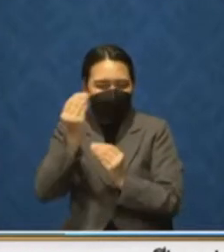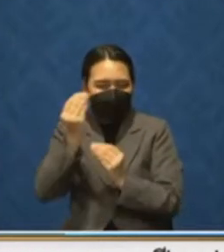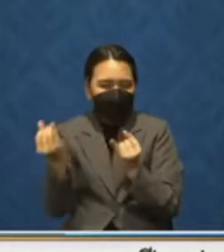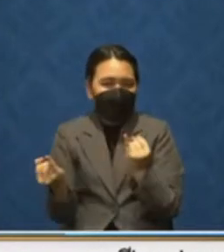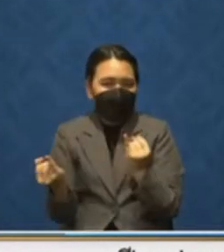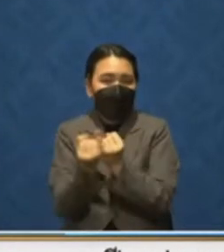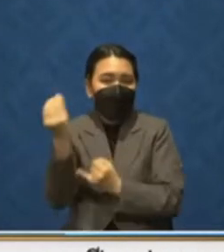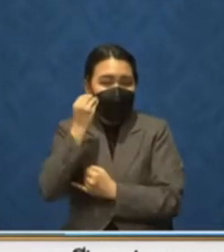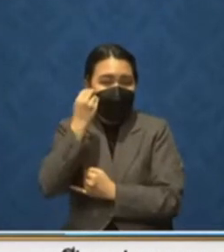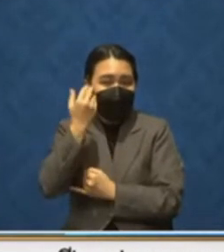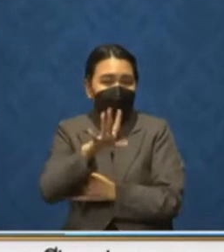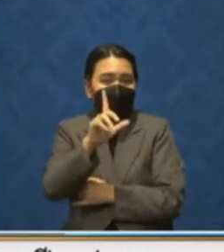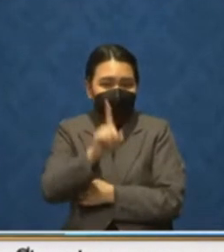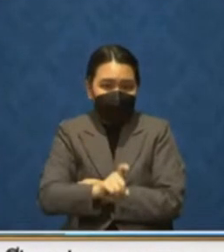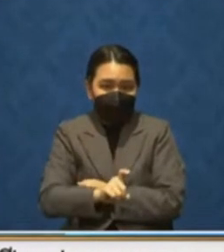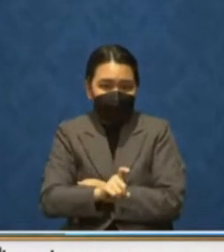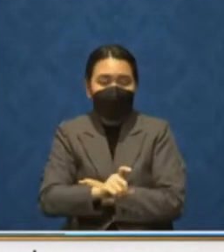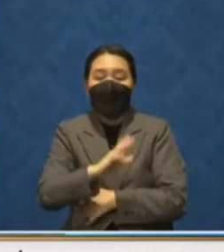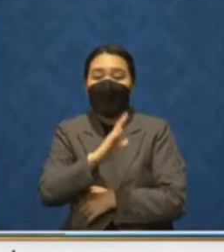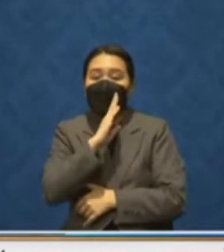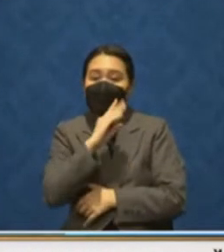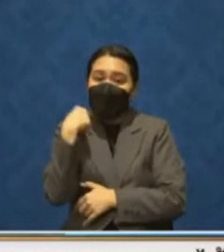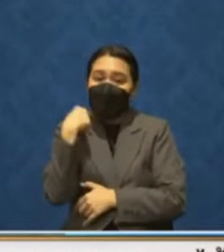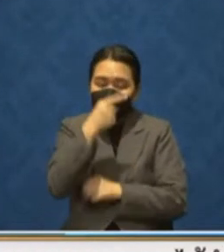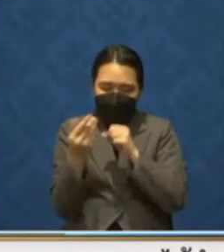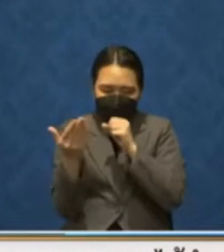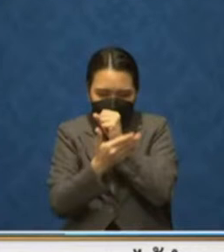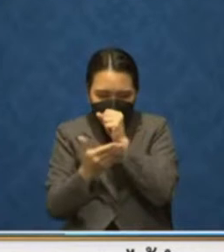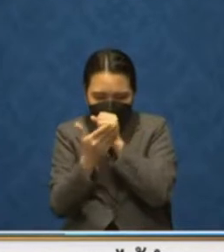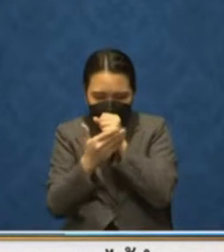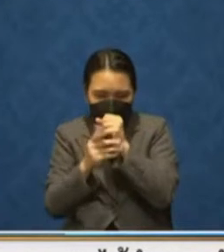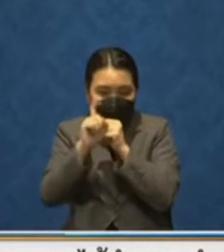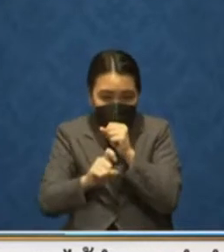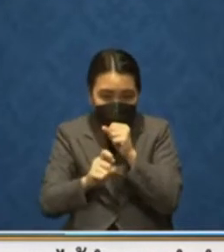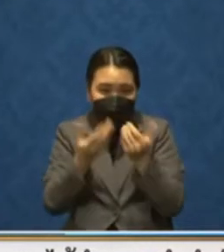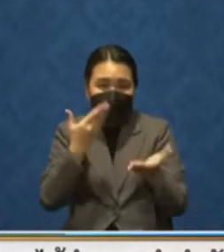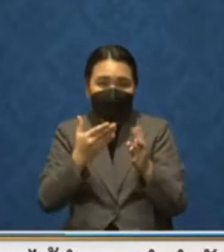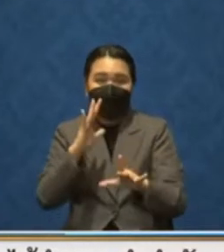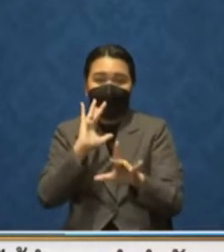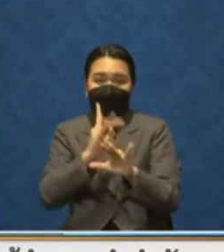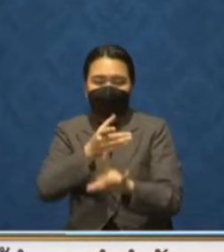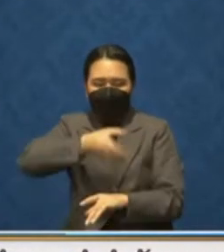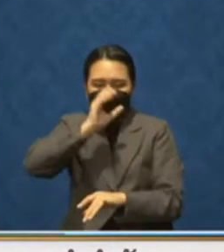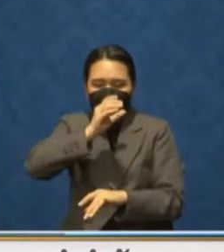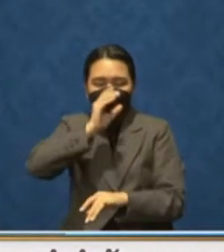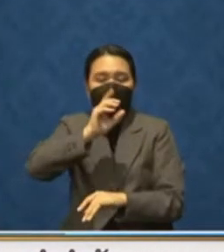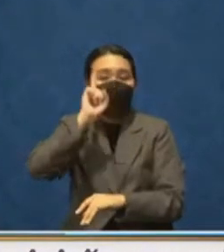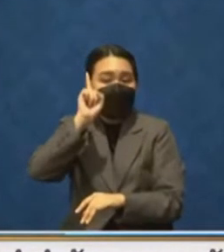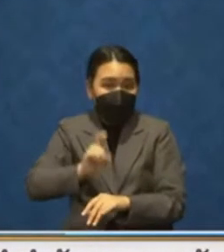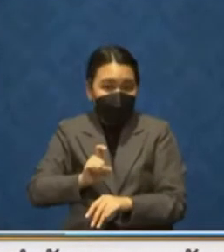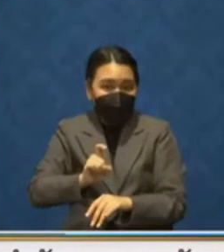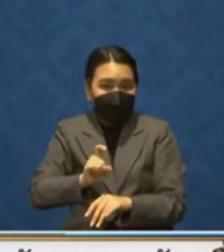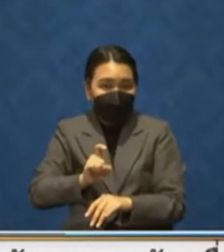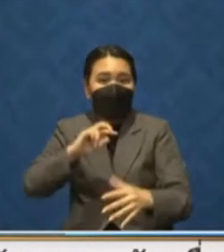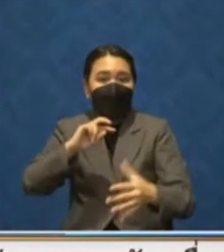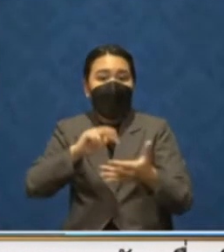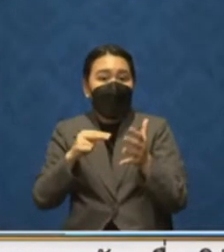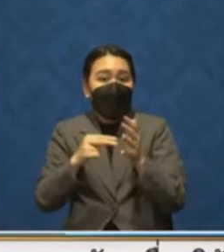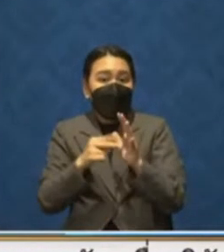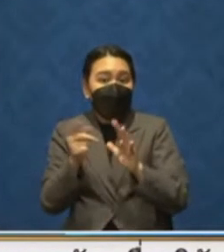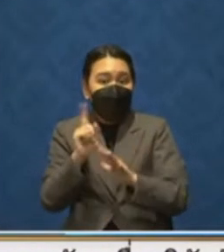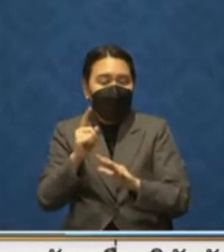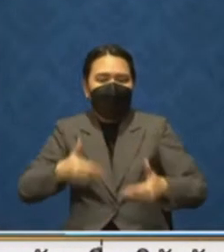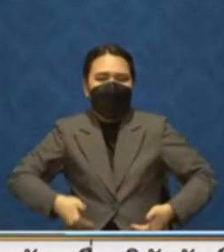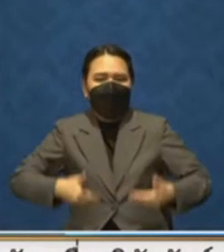ต้องการที่จะเสพยาจนเสียชีวิตหรือทานเหล้าจนเสียชีวิตตรงนี้มันเป็นสิ่งที่สามารถแสดงออกได้ว่าความสิ้นหวัง